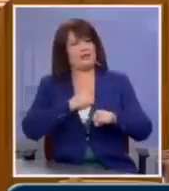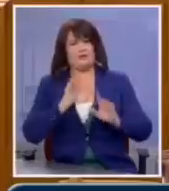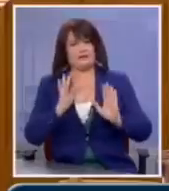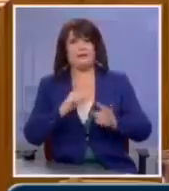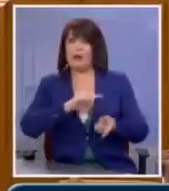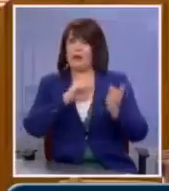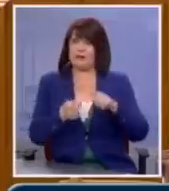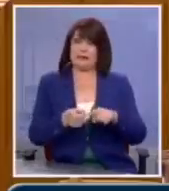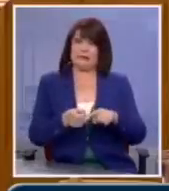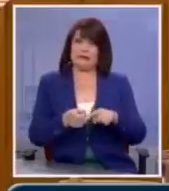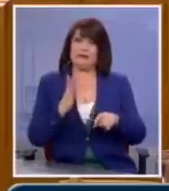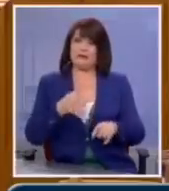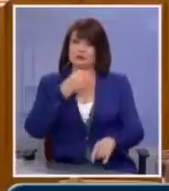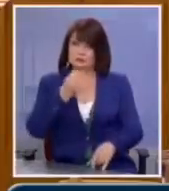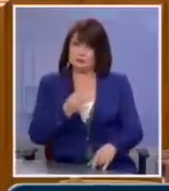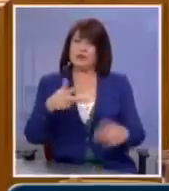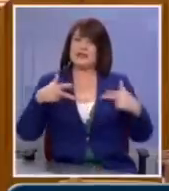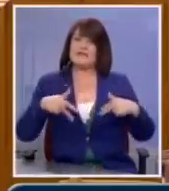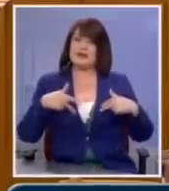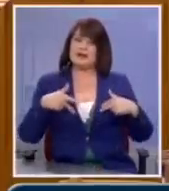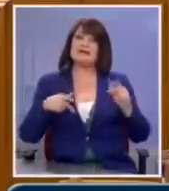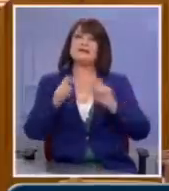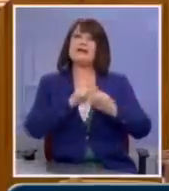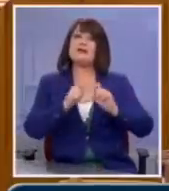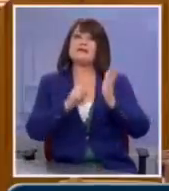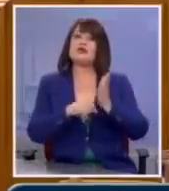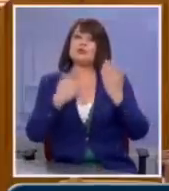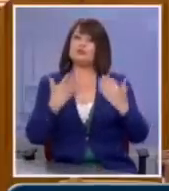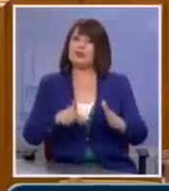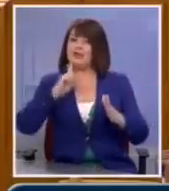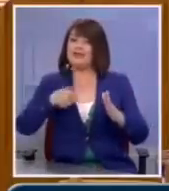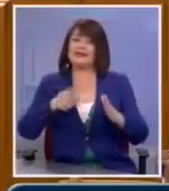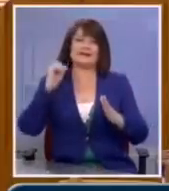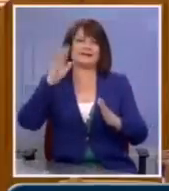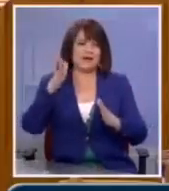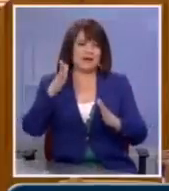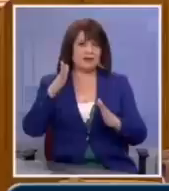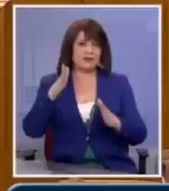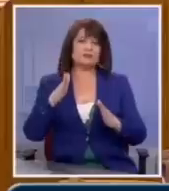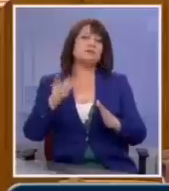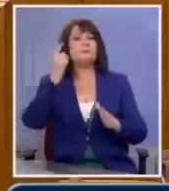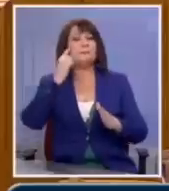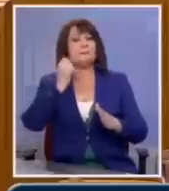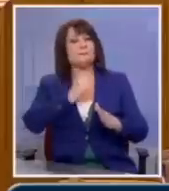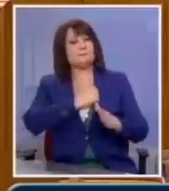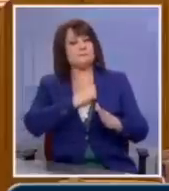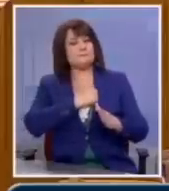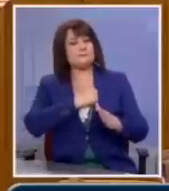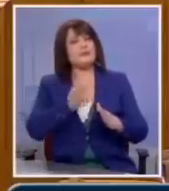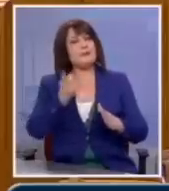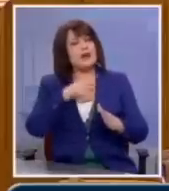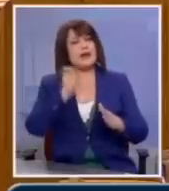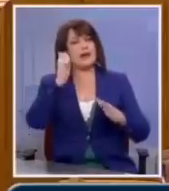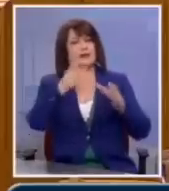θα έλεγα ότι οι κυβερνήσεις που θέσπισαν αυτές τις διατάξεις έχουν ιδεολογική συγγένεια με